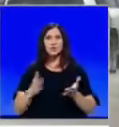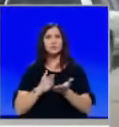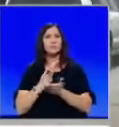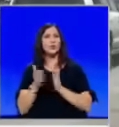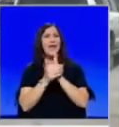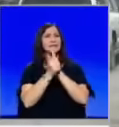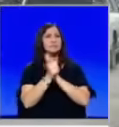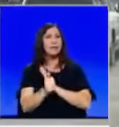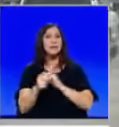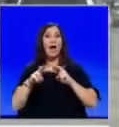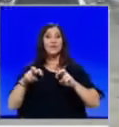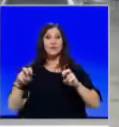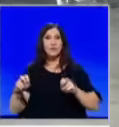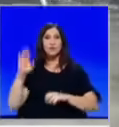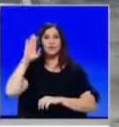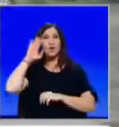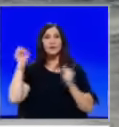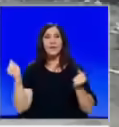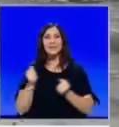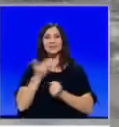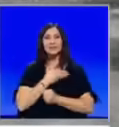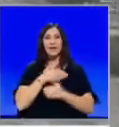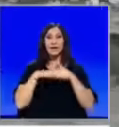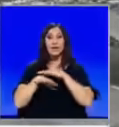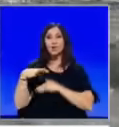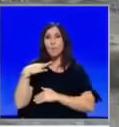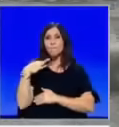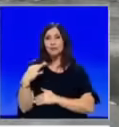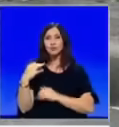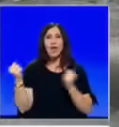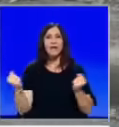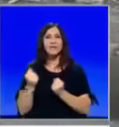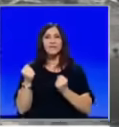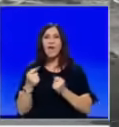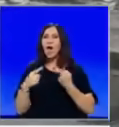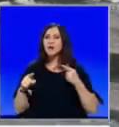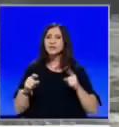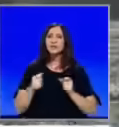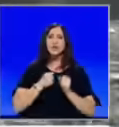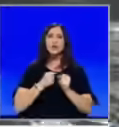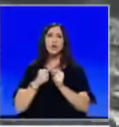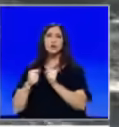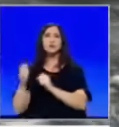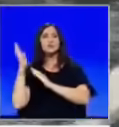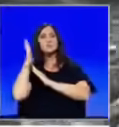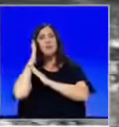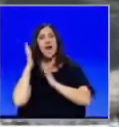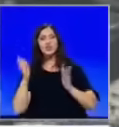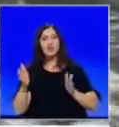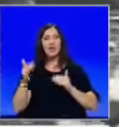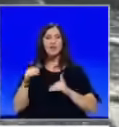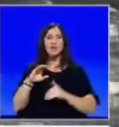Според експерти и анализатори, военните действия в Газа крият опасност от активиране на различни терористични спящи клетки в